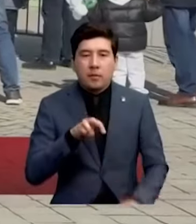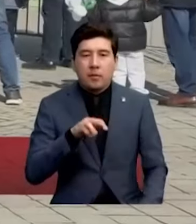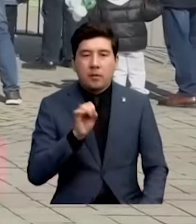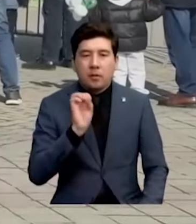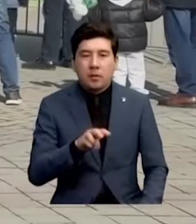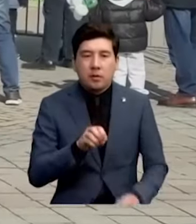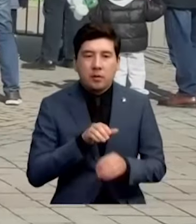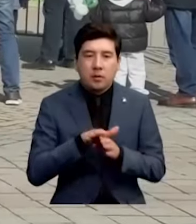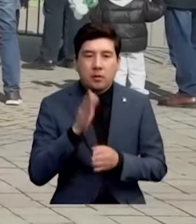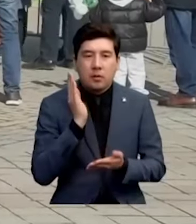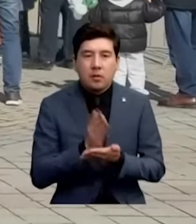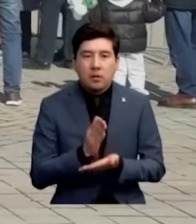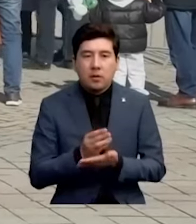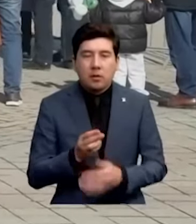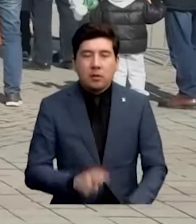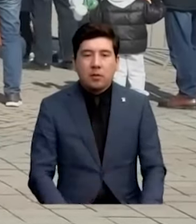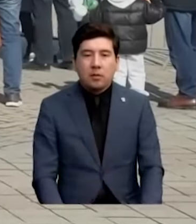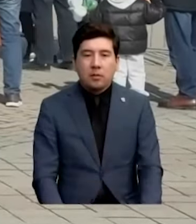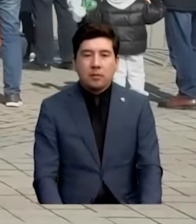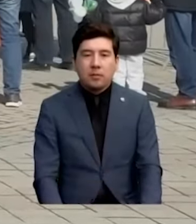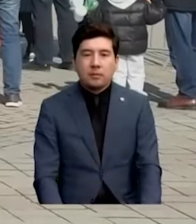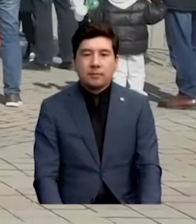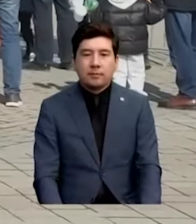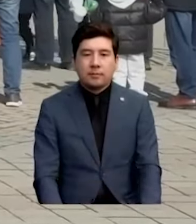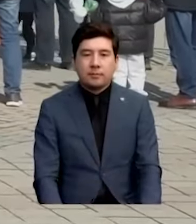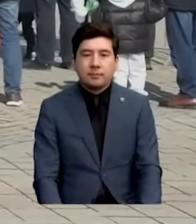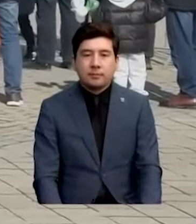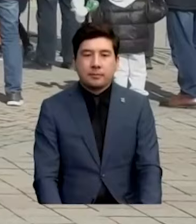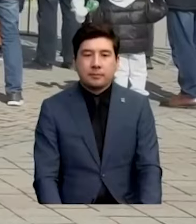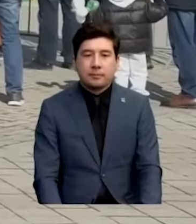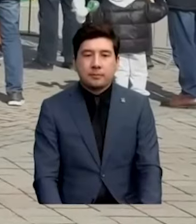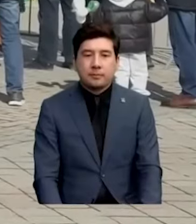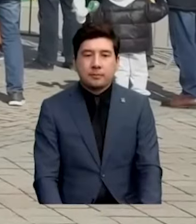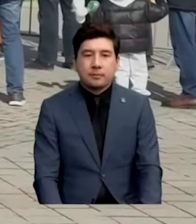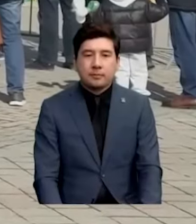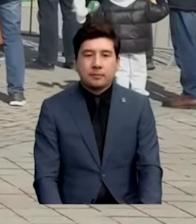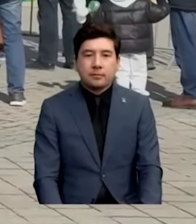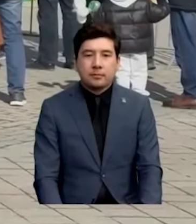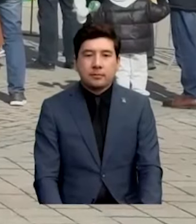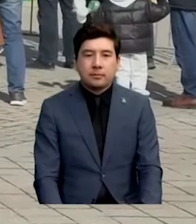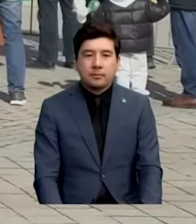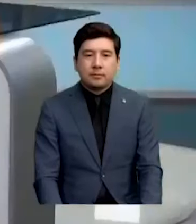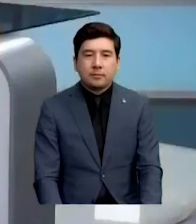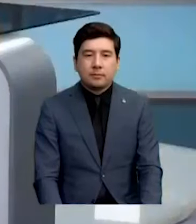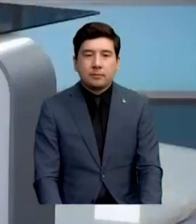аласады. Атыраудан қымбат әйел қызы Әзілхан Уахитов, Атамекен Бизнес.